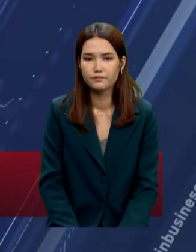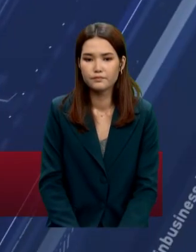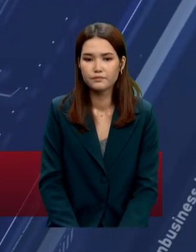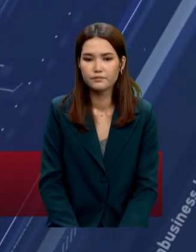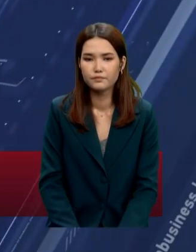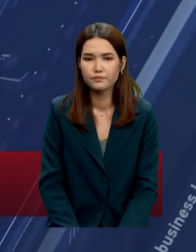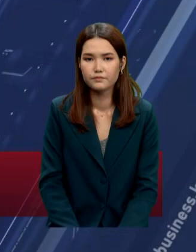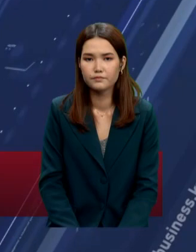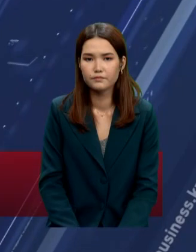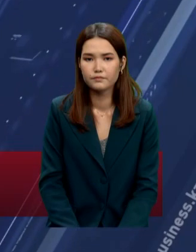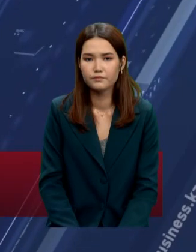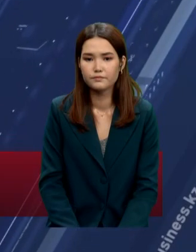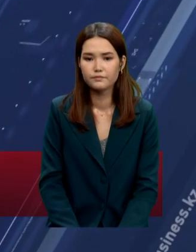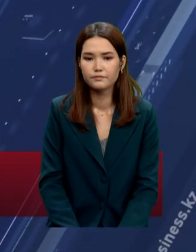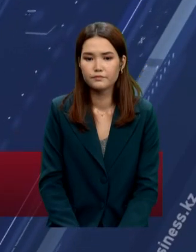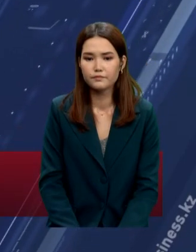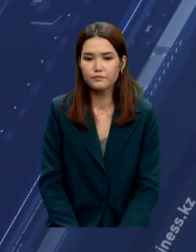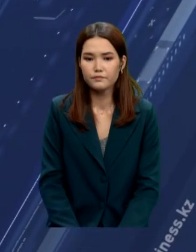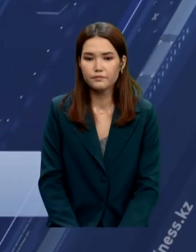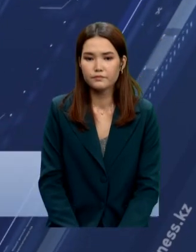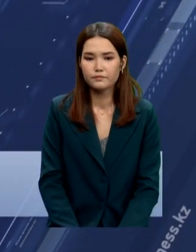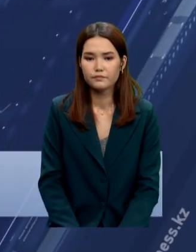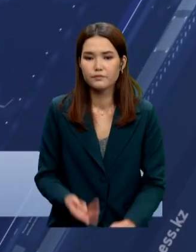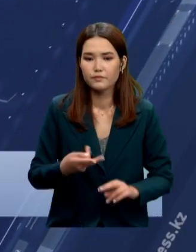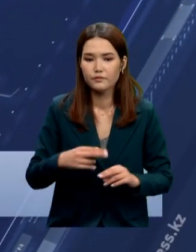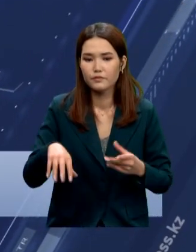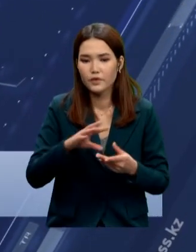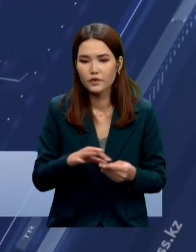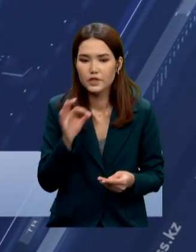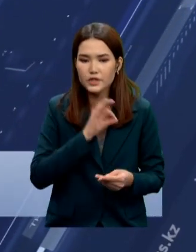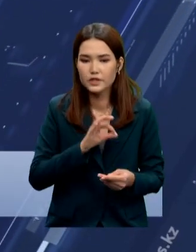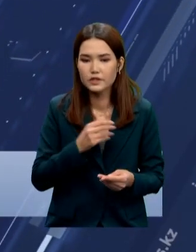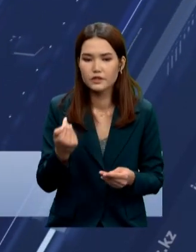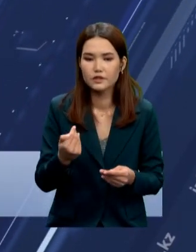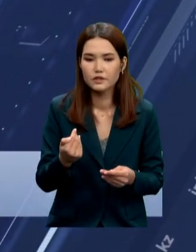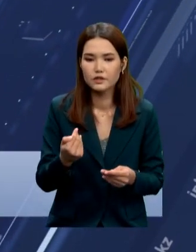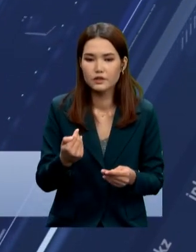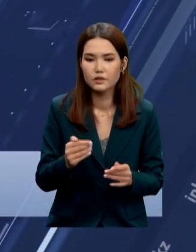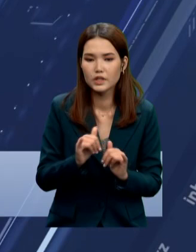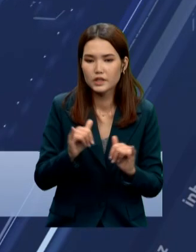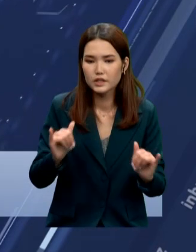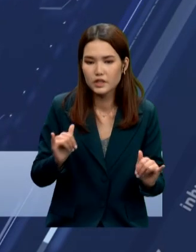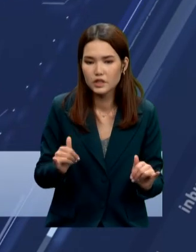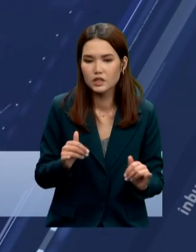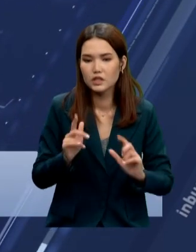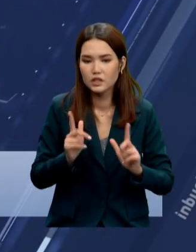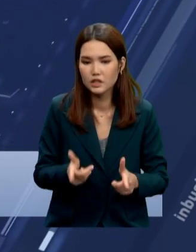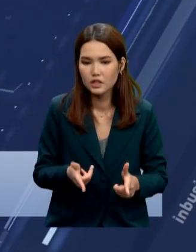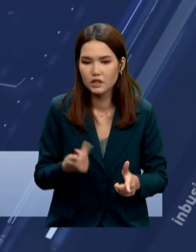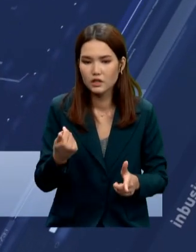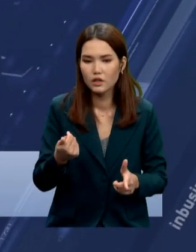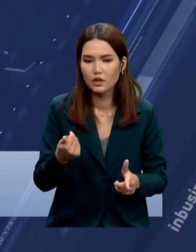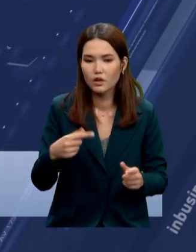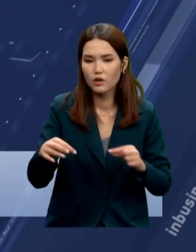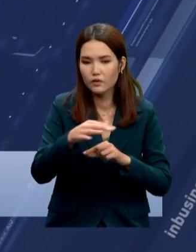В рамках открытого неба мы будем разрешать, чтобы они, например, прилетели откуда-то и улетели, например, или в Турцию,